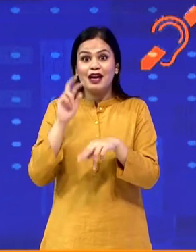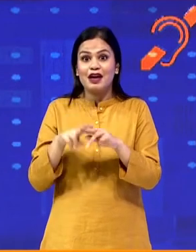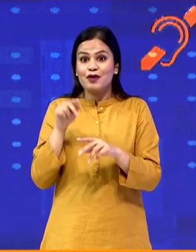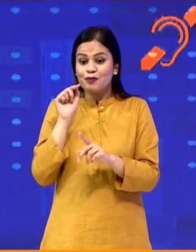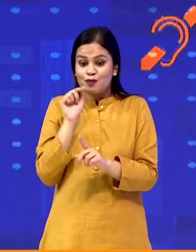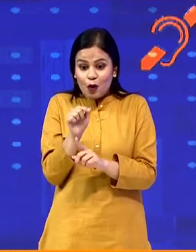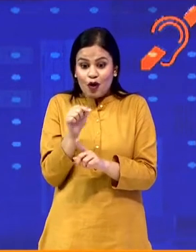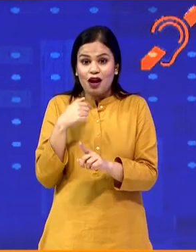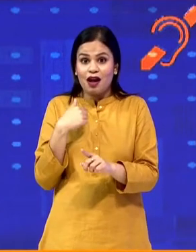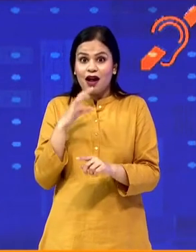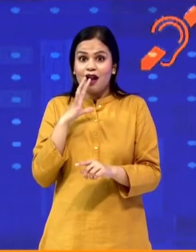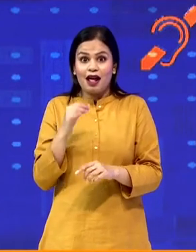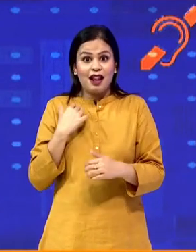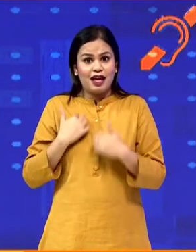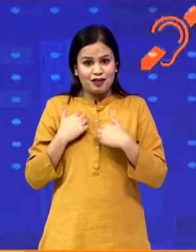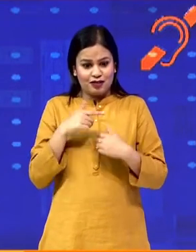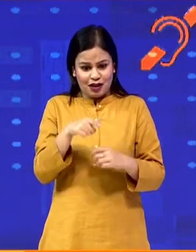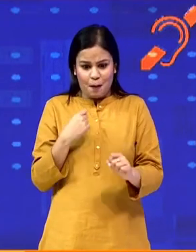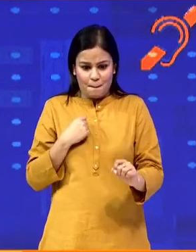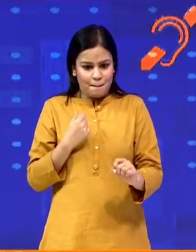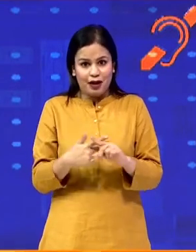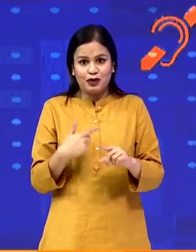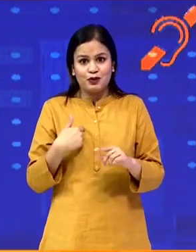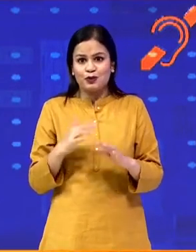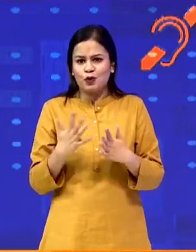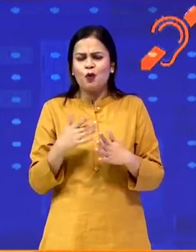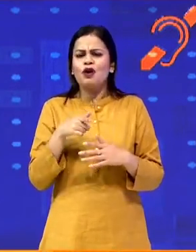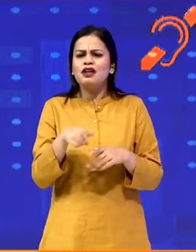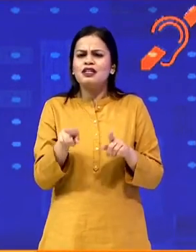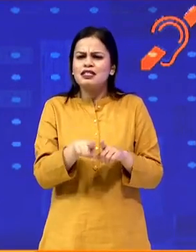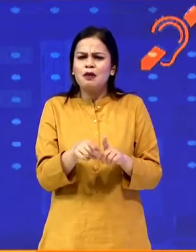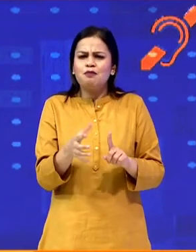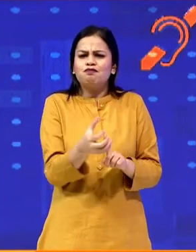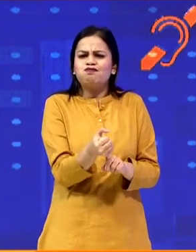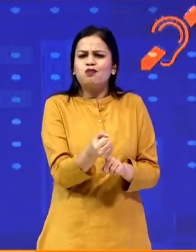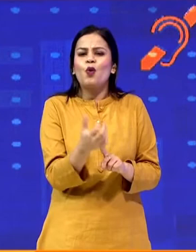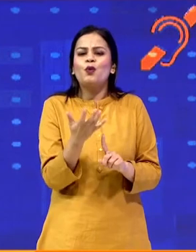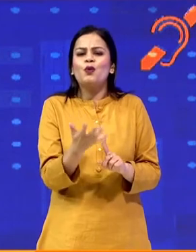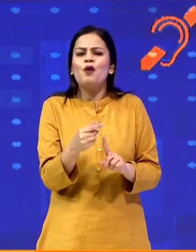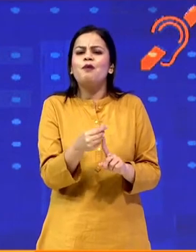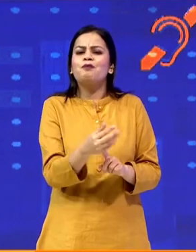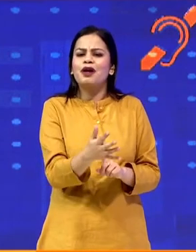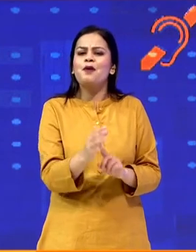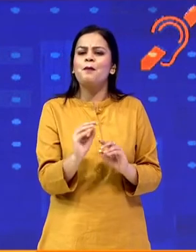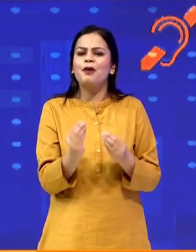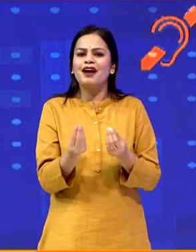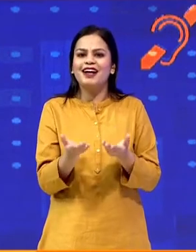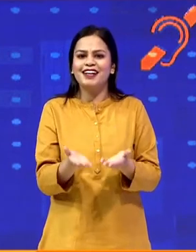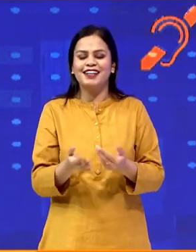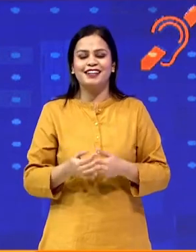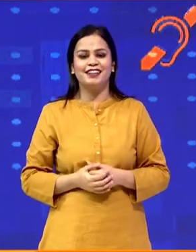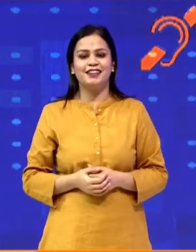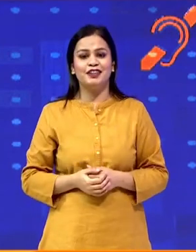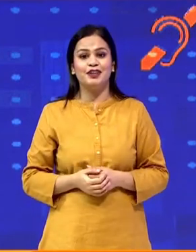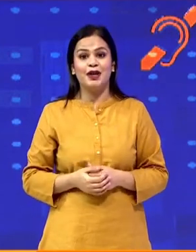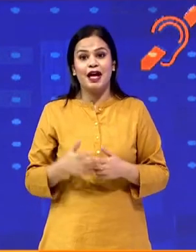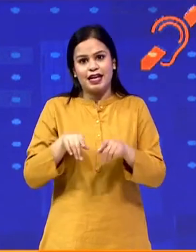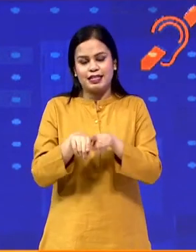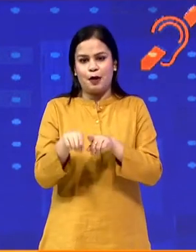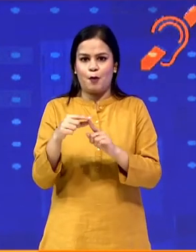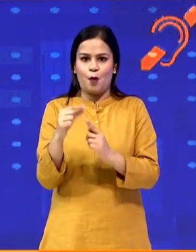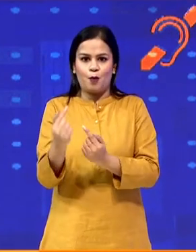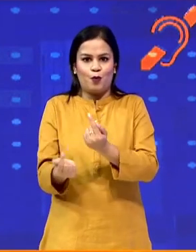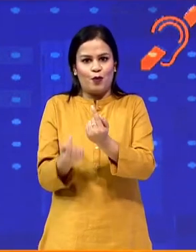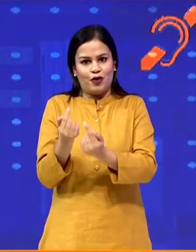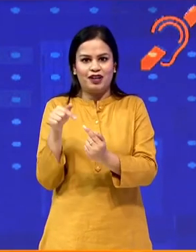तुम्हारा इंटरेस्ट नहीं है उसे चीज को क्यों पकड़ कर रखो राजनीति